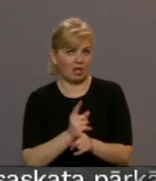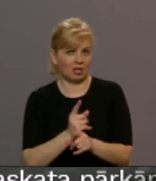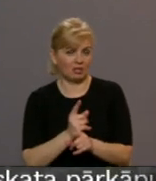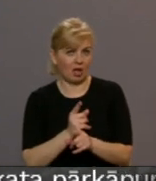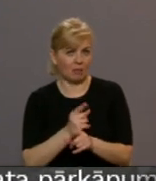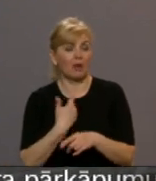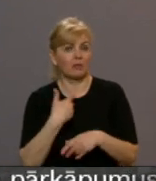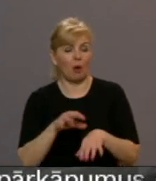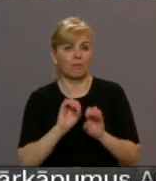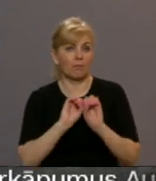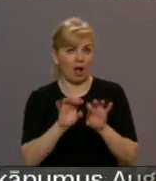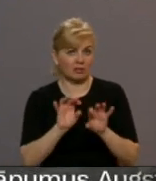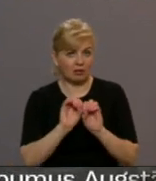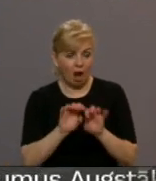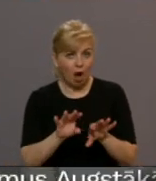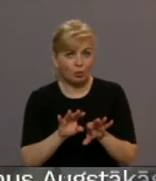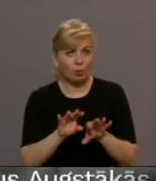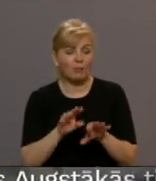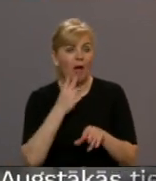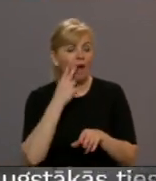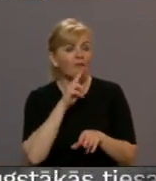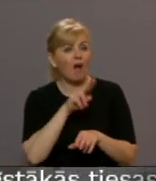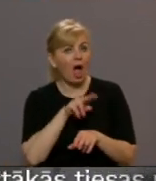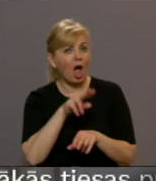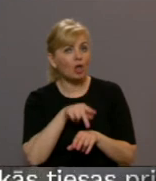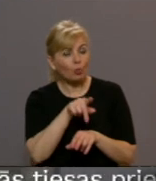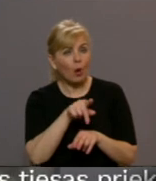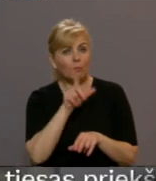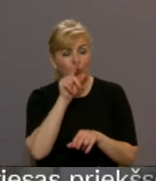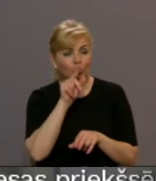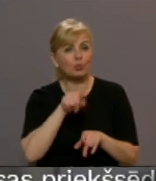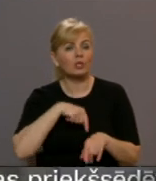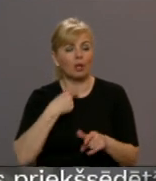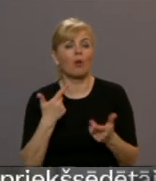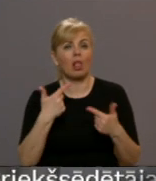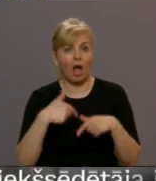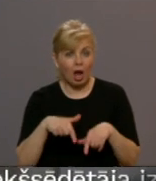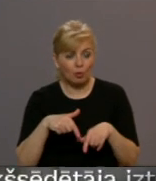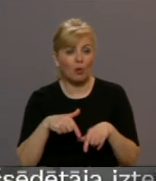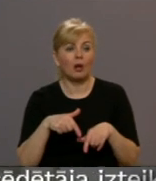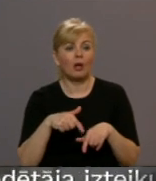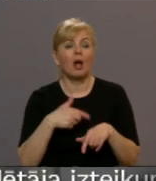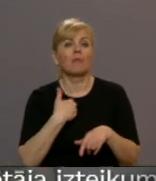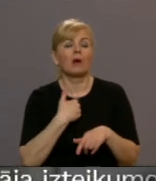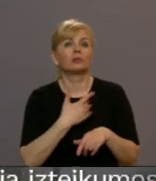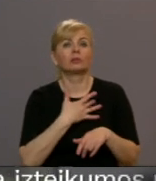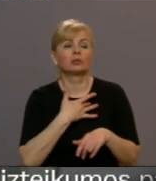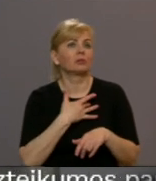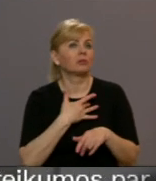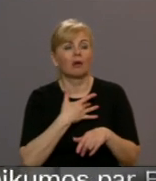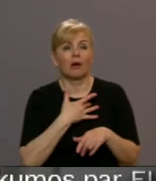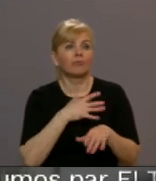to paskaidrot. Bet, nu, protams, ka vērojot šos putnus tik ilgu laiku, nu mēs visi pieķeramies, un ir situācijas,